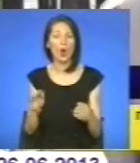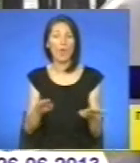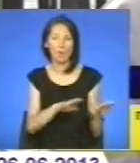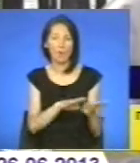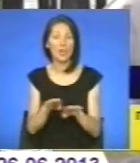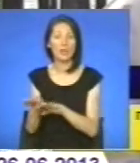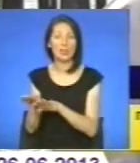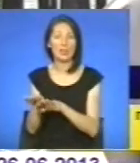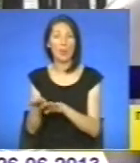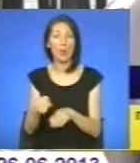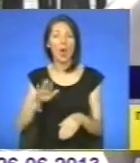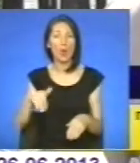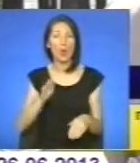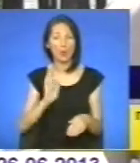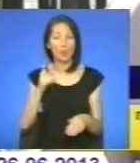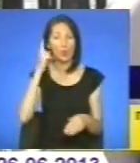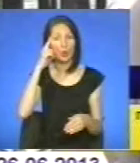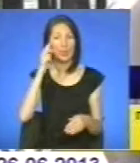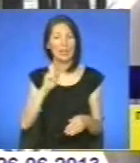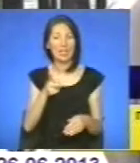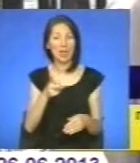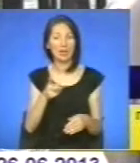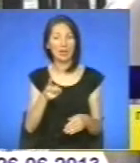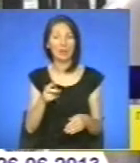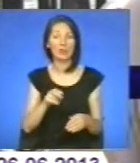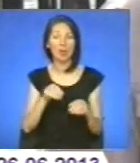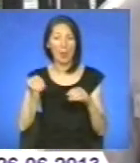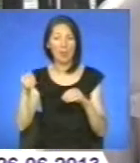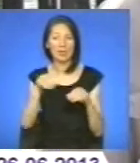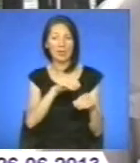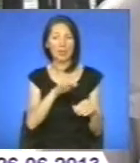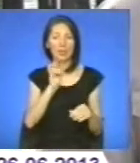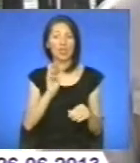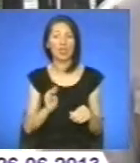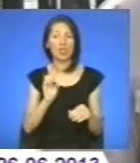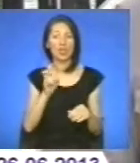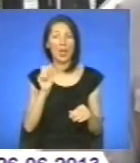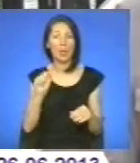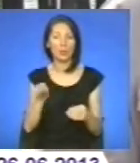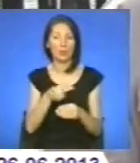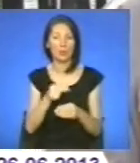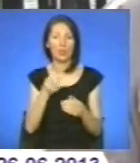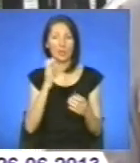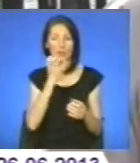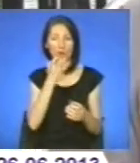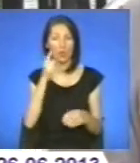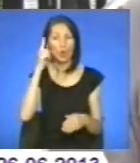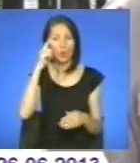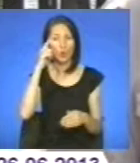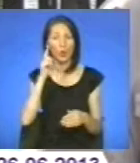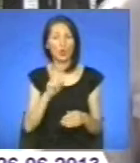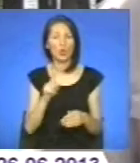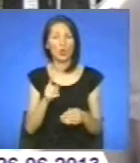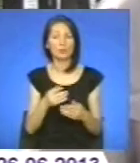вирівняти. А потім будемо думати, як її підсипати, щебнем, підремонтувати серйозно. Думаю,